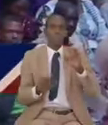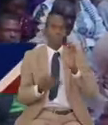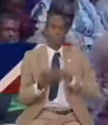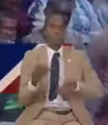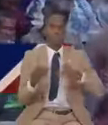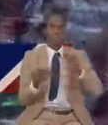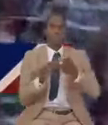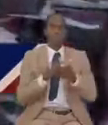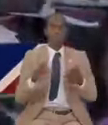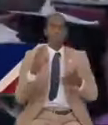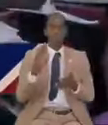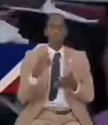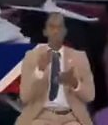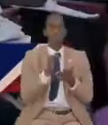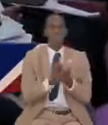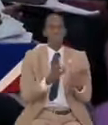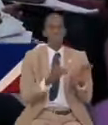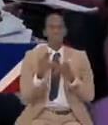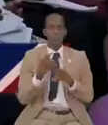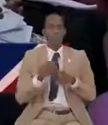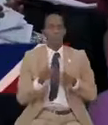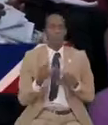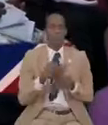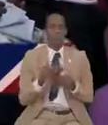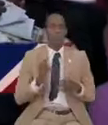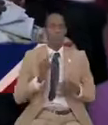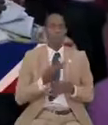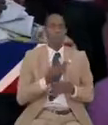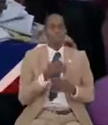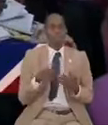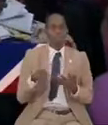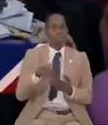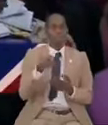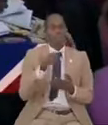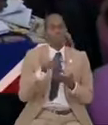chapitre acte 15 19 9